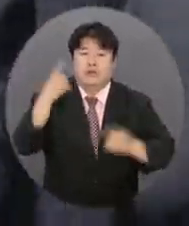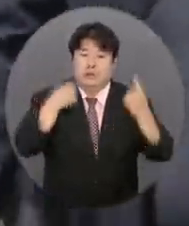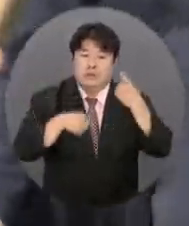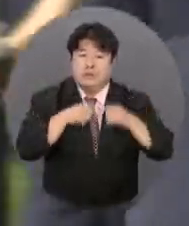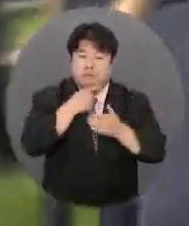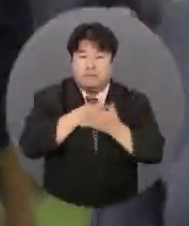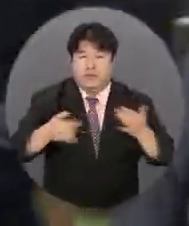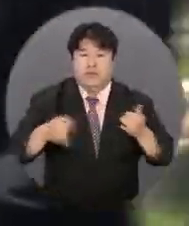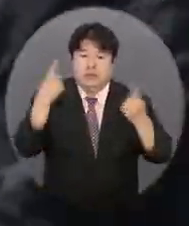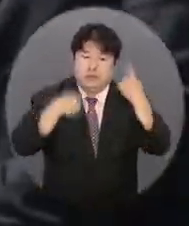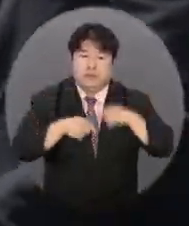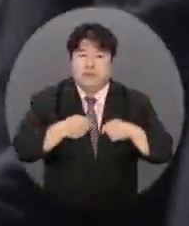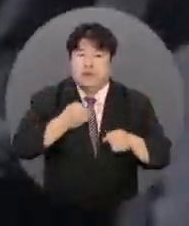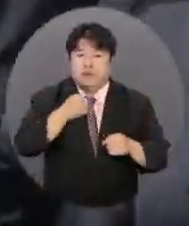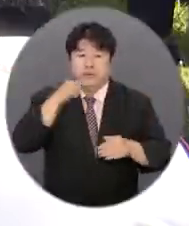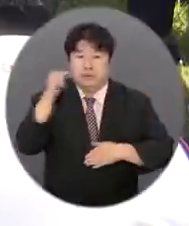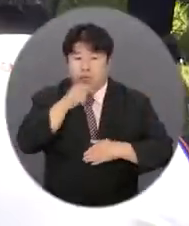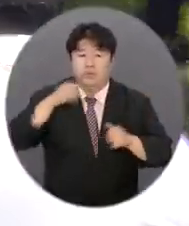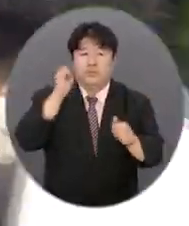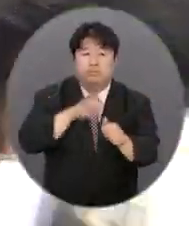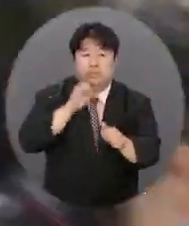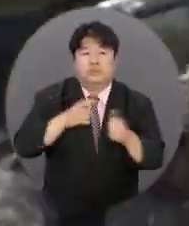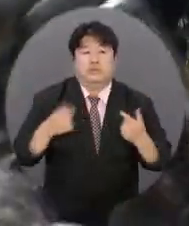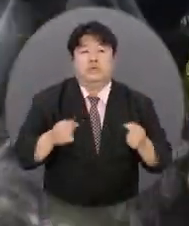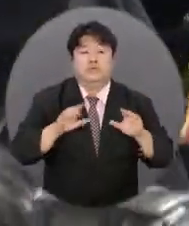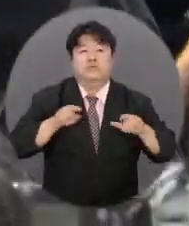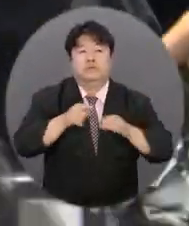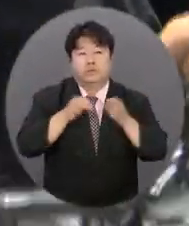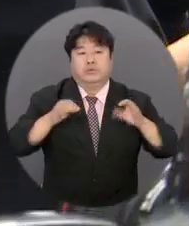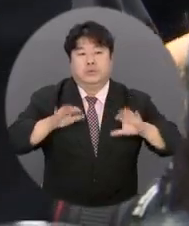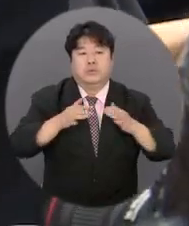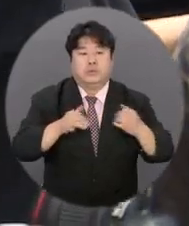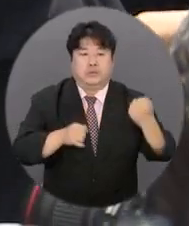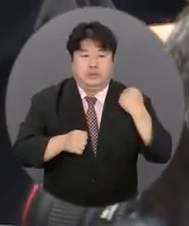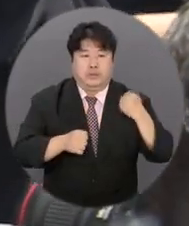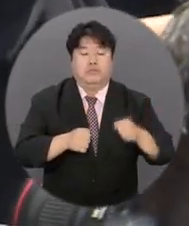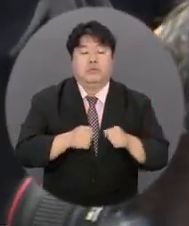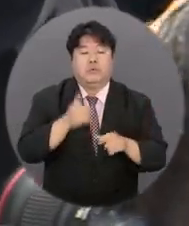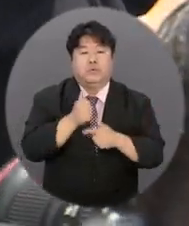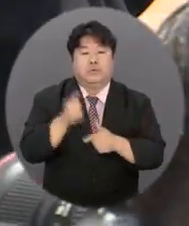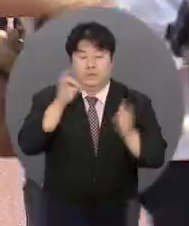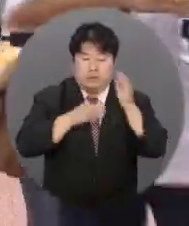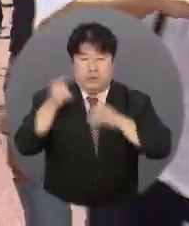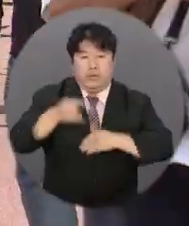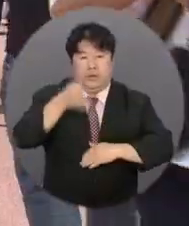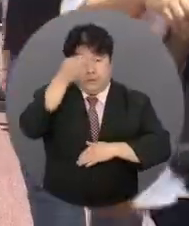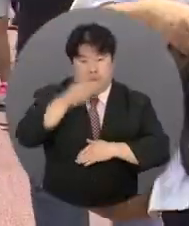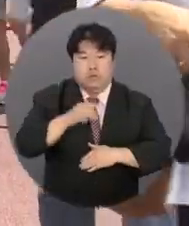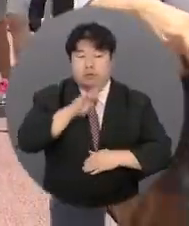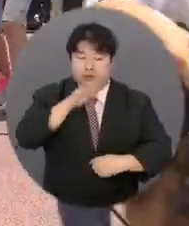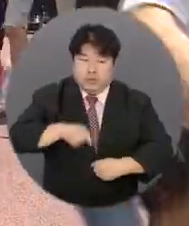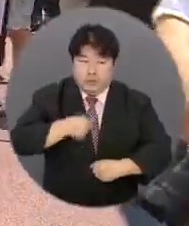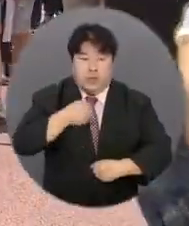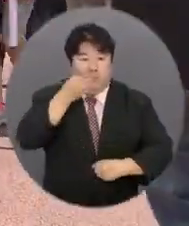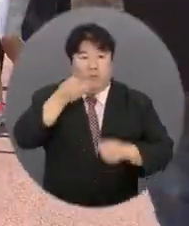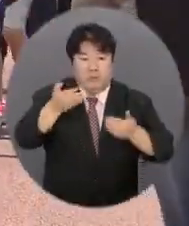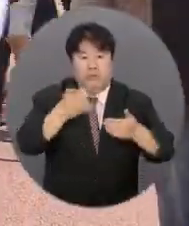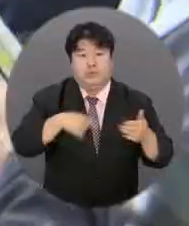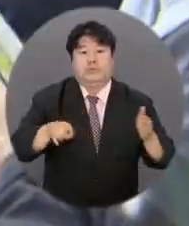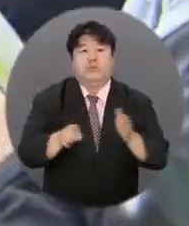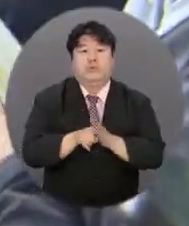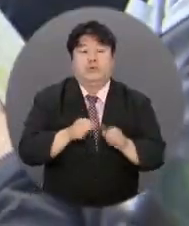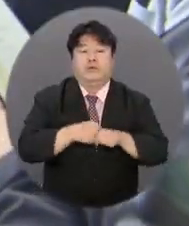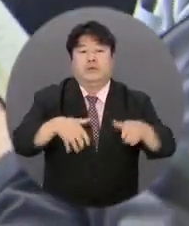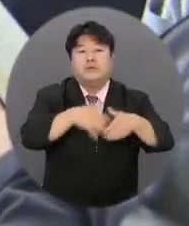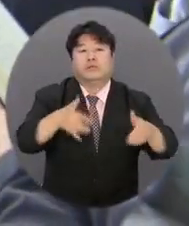소금을 뿌린 격이고 그동안 국민의힘이 호남을 찾아와 했던 사죄의 진정성을 보여주려면 당 차원에서 재발